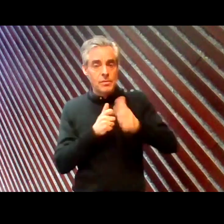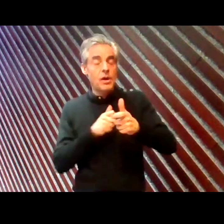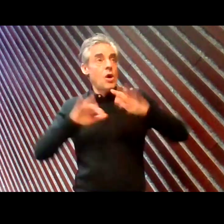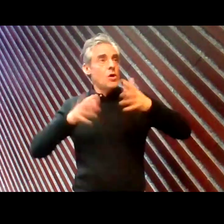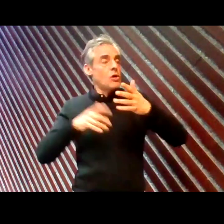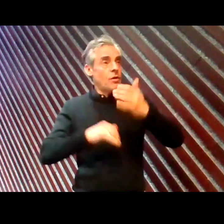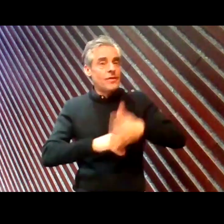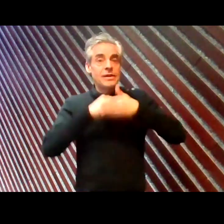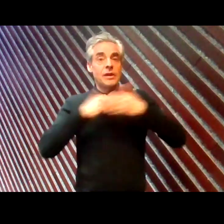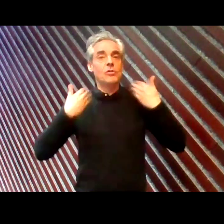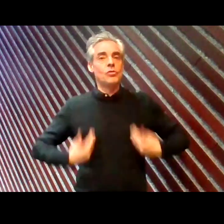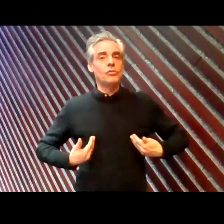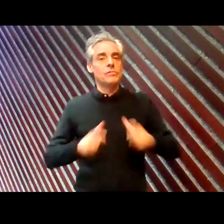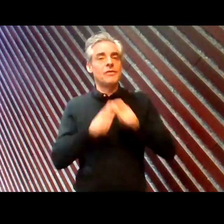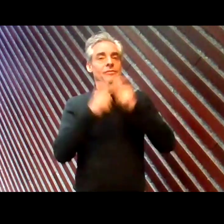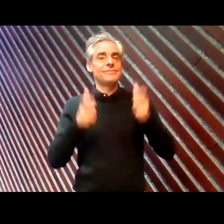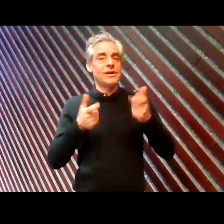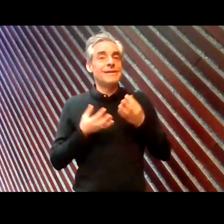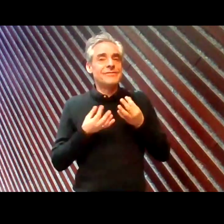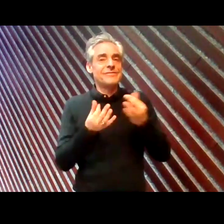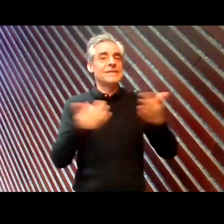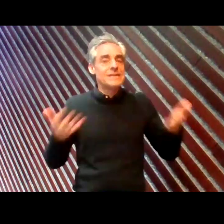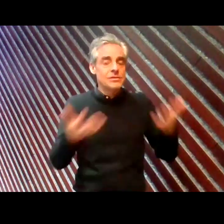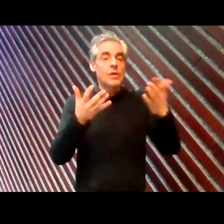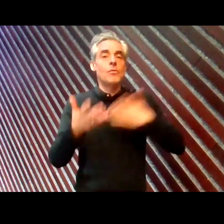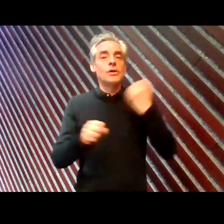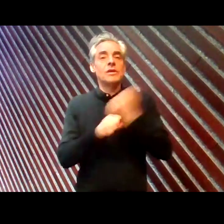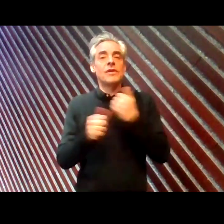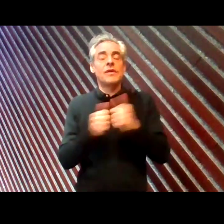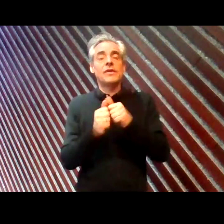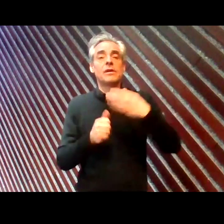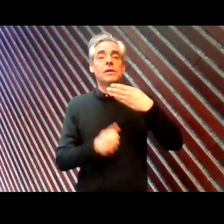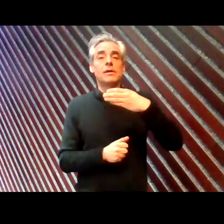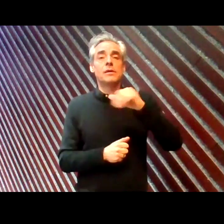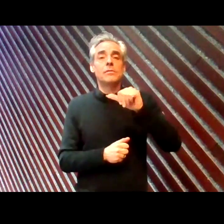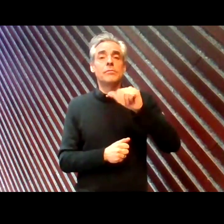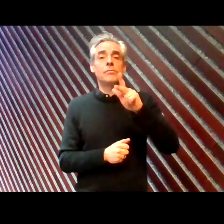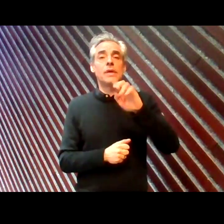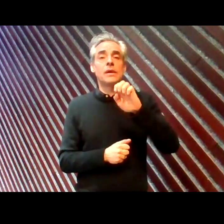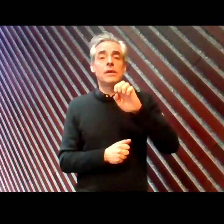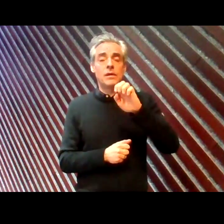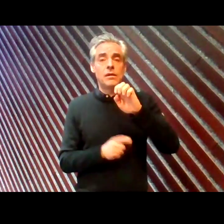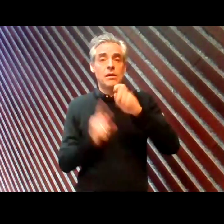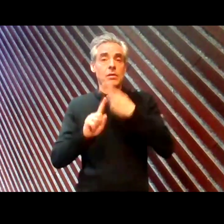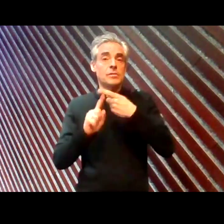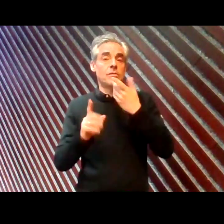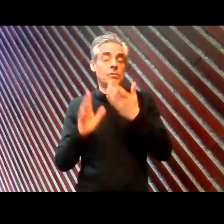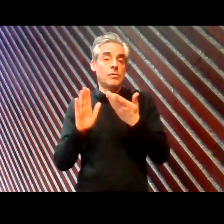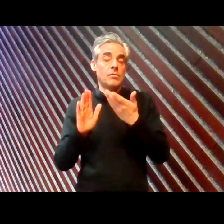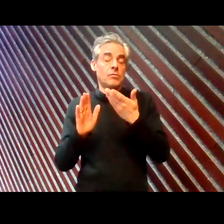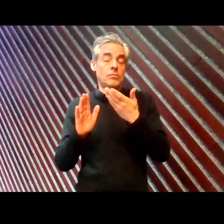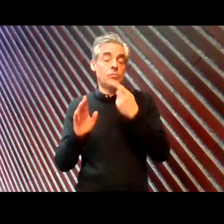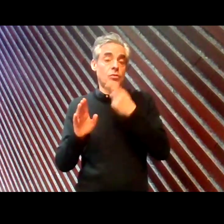on est facilitateur nous à notre niveau en définitive je travaille beaucoup avec Med.org non pas parce que j'aime en particulier mais